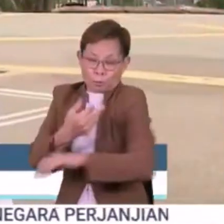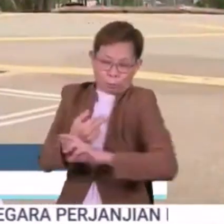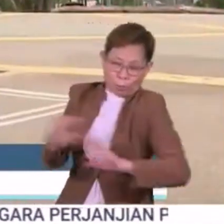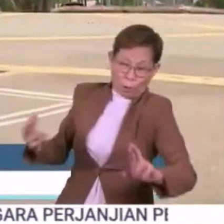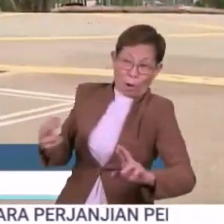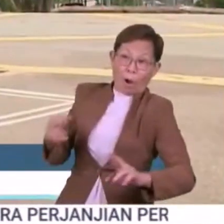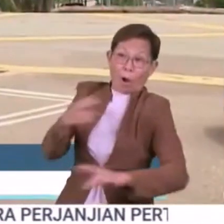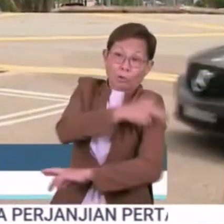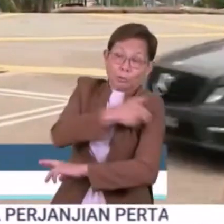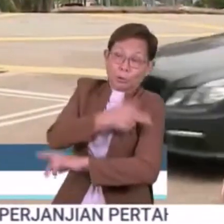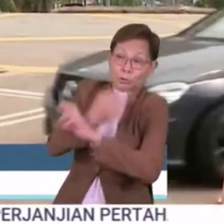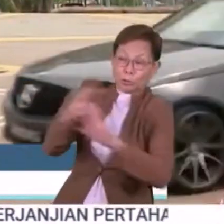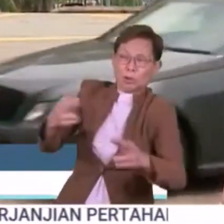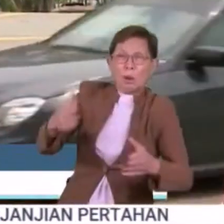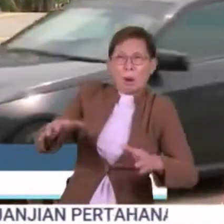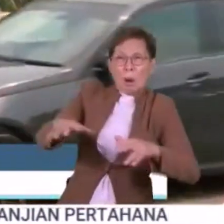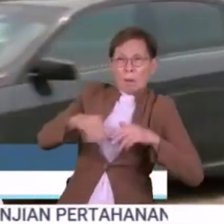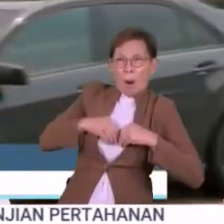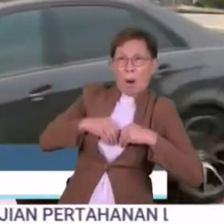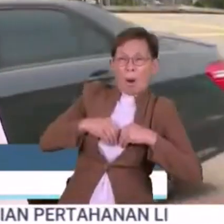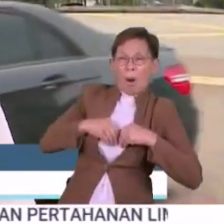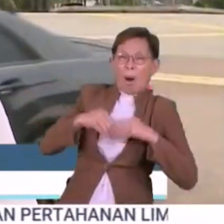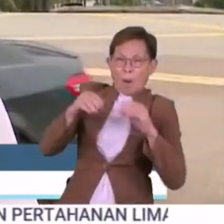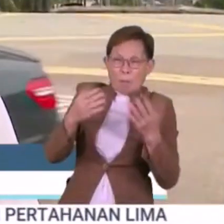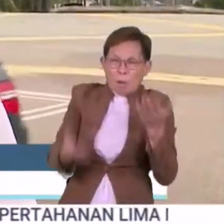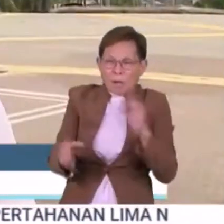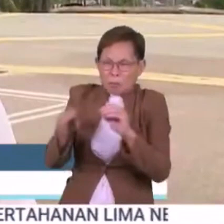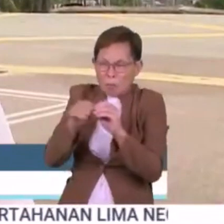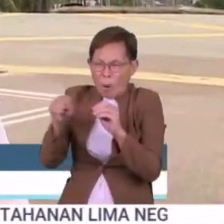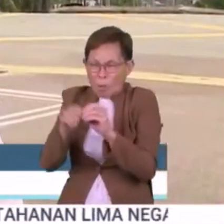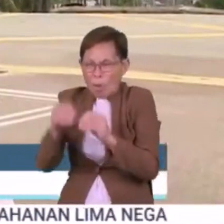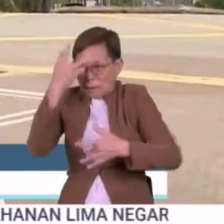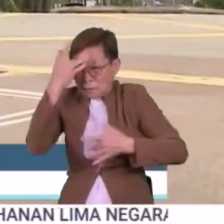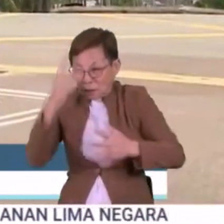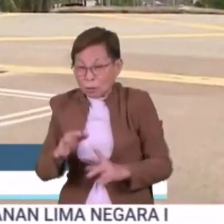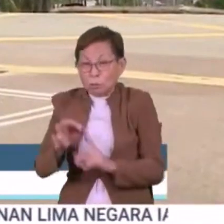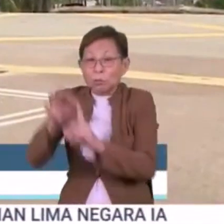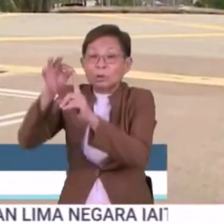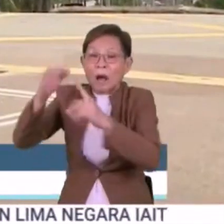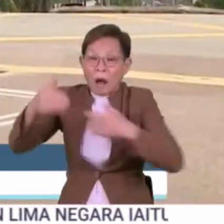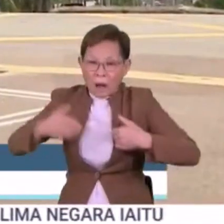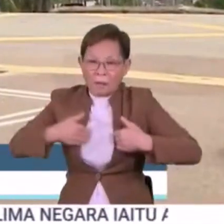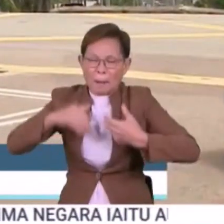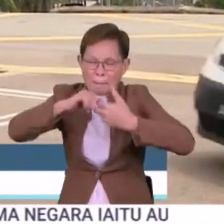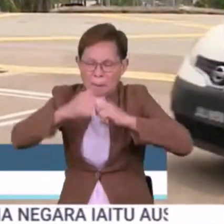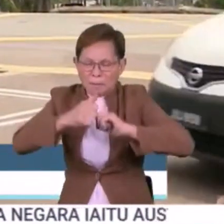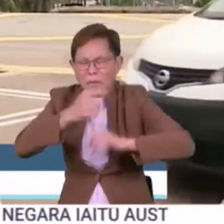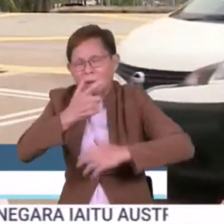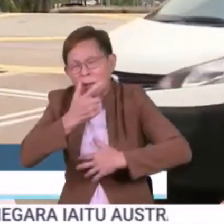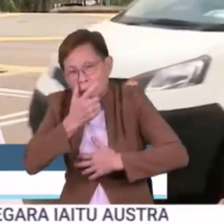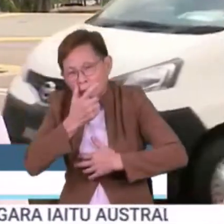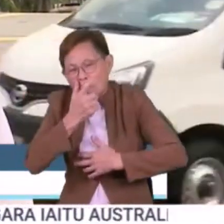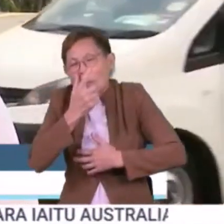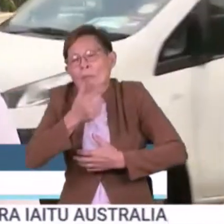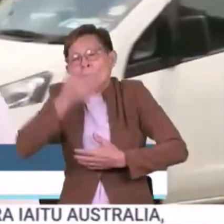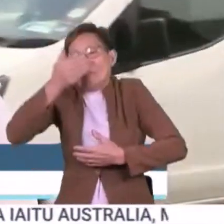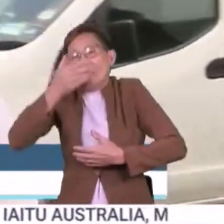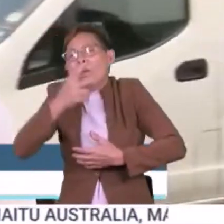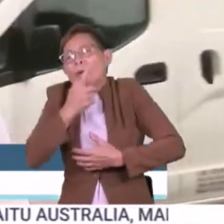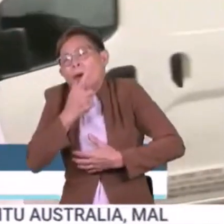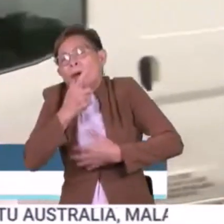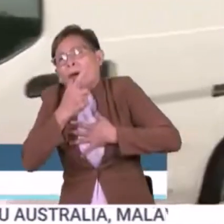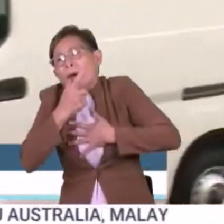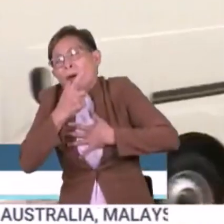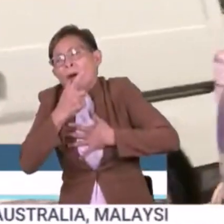bersedia untuk menerima kemungkinan ada penambahan pesakit khususnya mereka yang ada permasalahan pernafasan